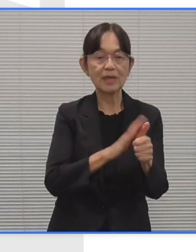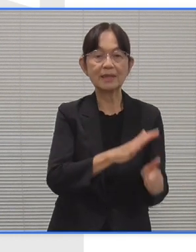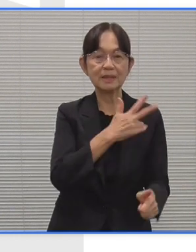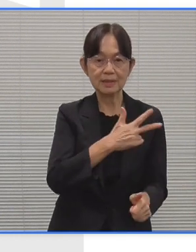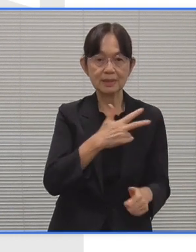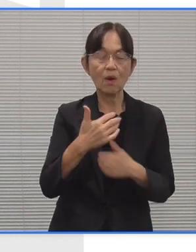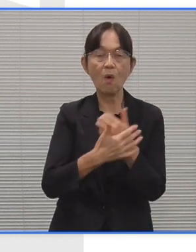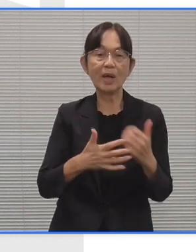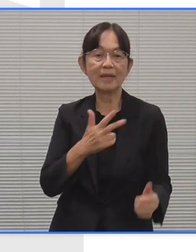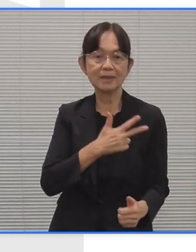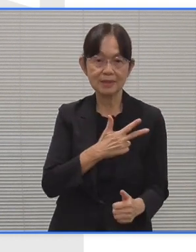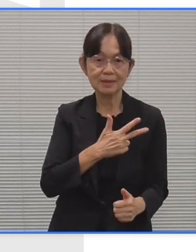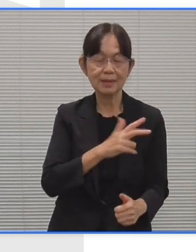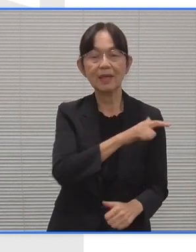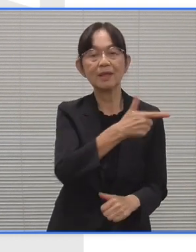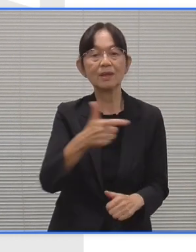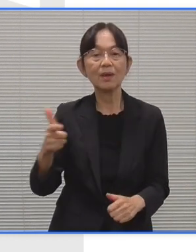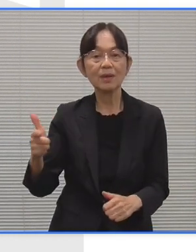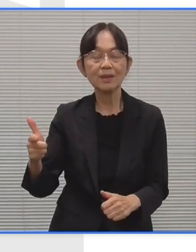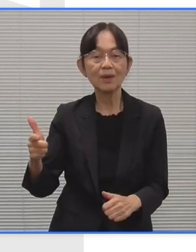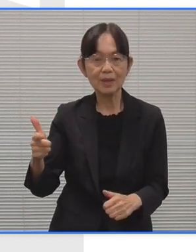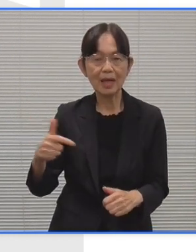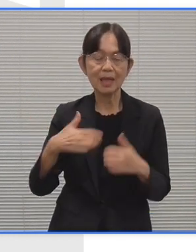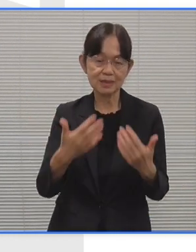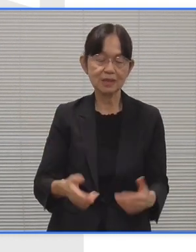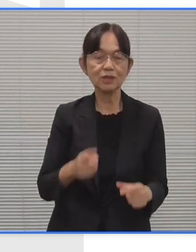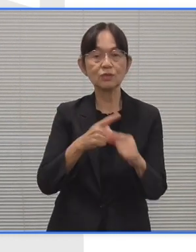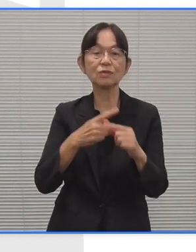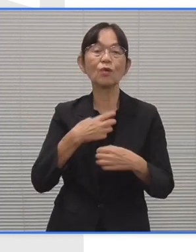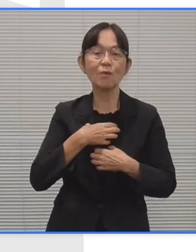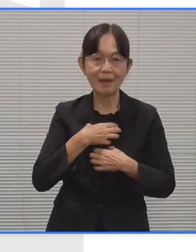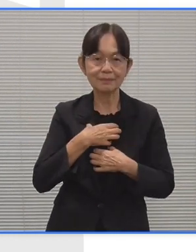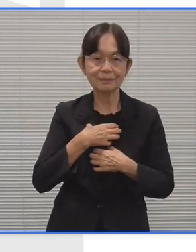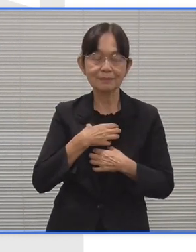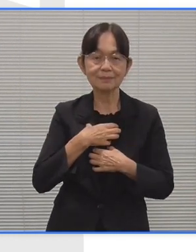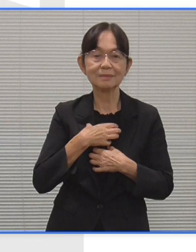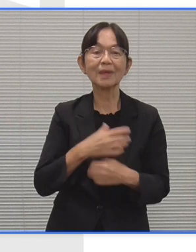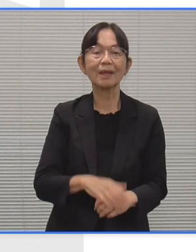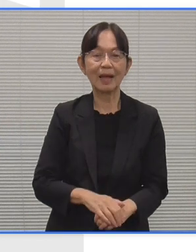ね、まあ、いろんな妊娠中の不安なこととか、